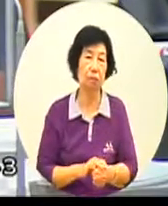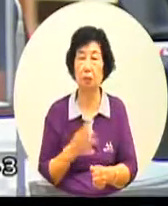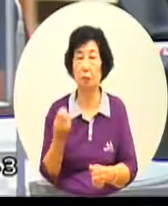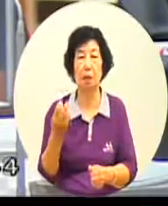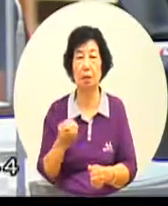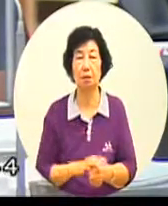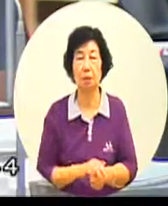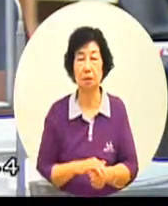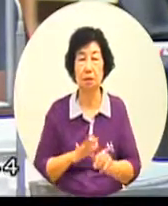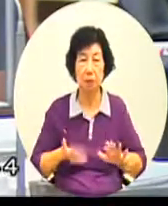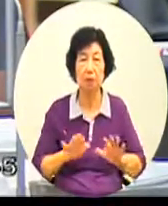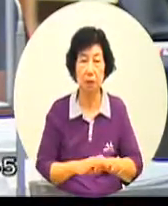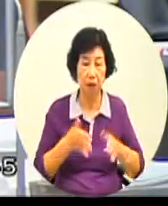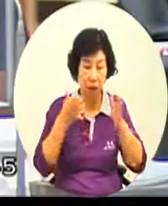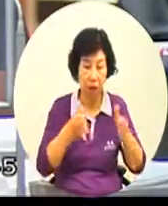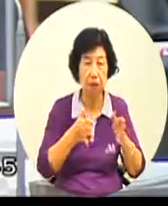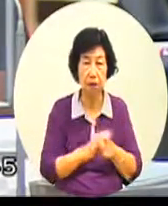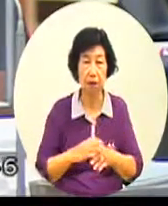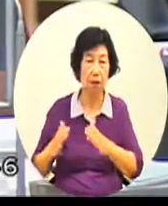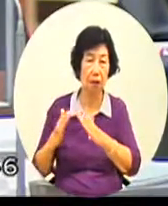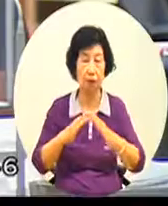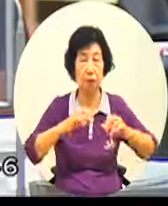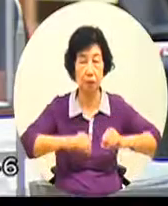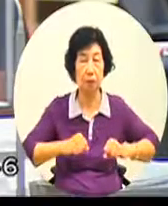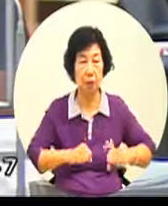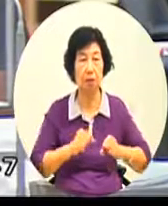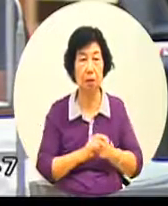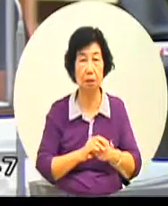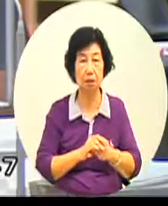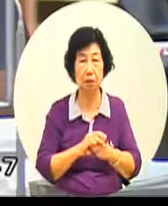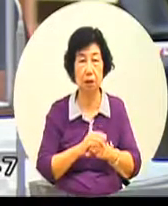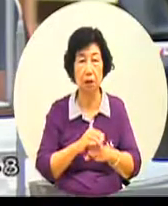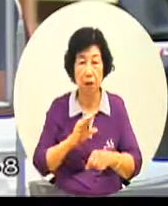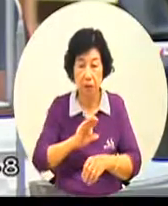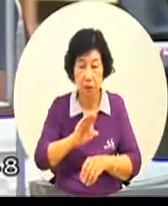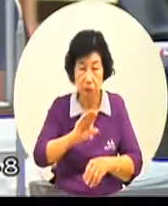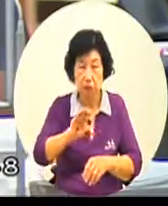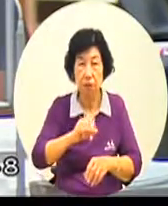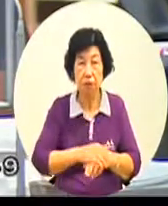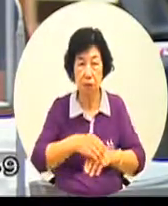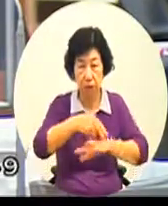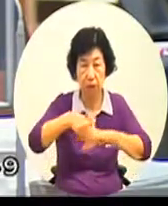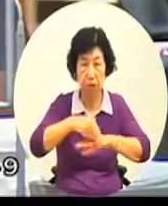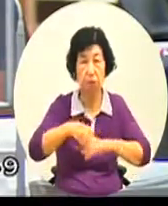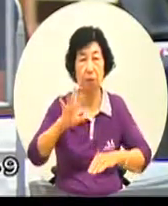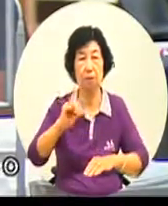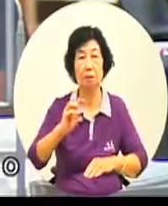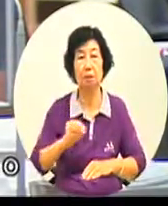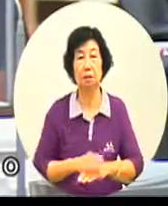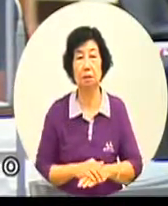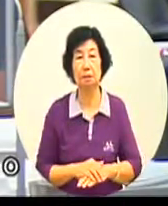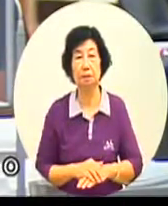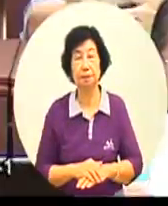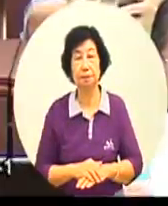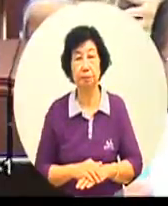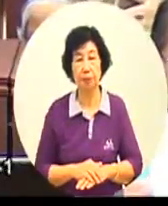个护康巴士的一个部分、来做规划，有没有？请局长回答。 请局长答